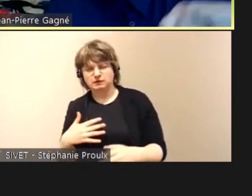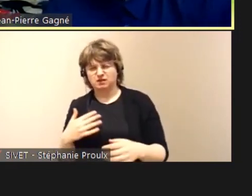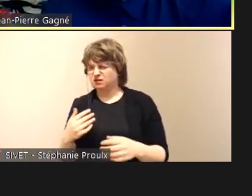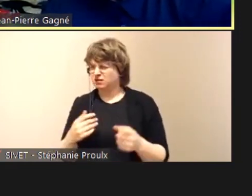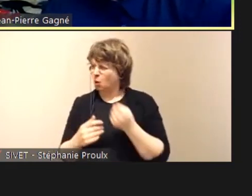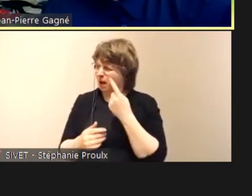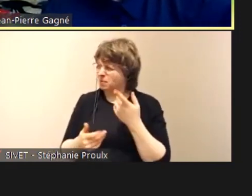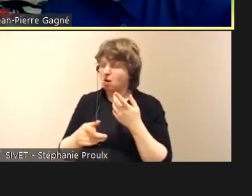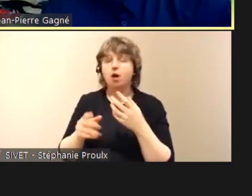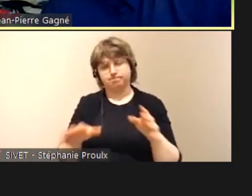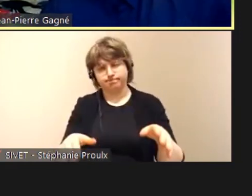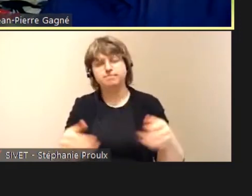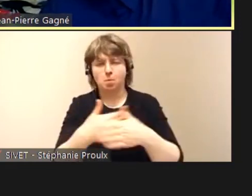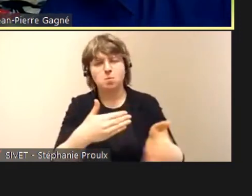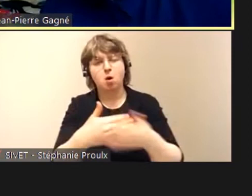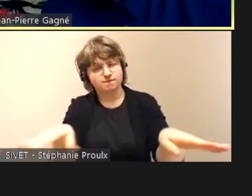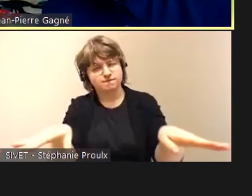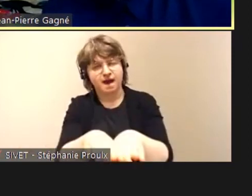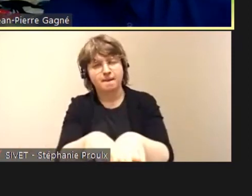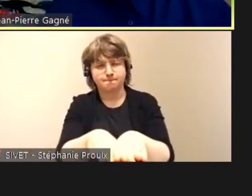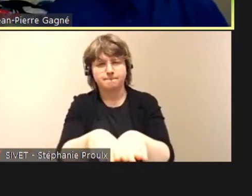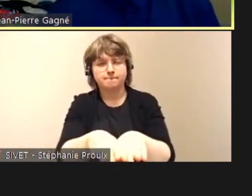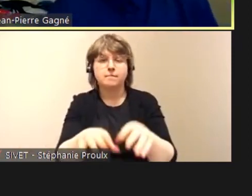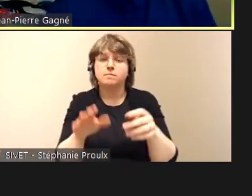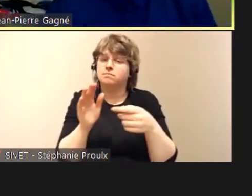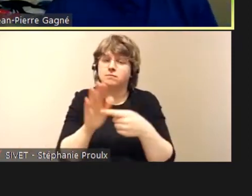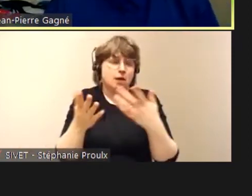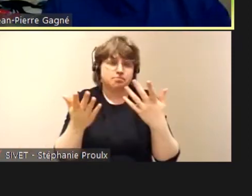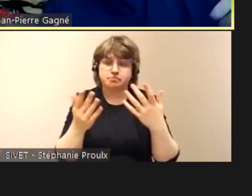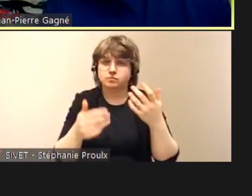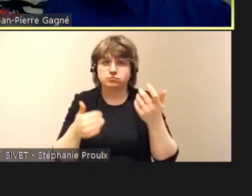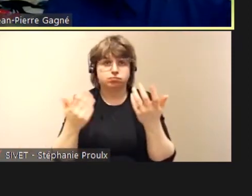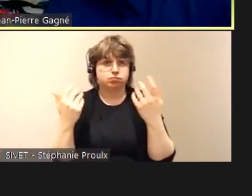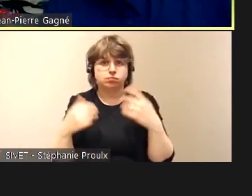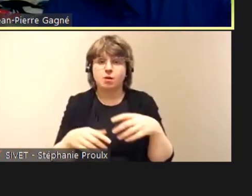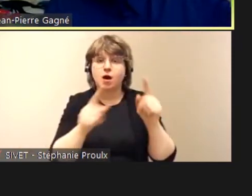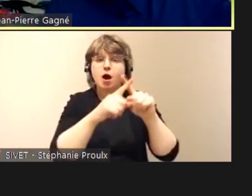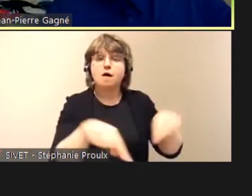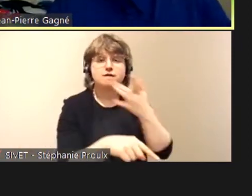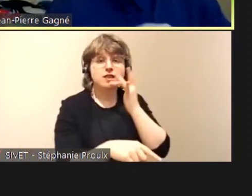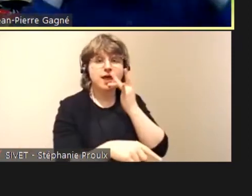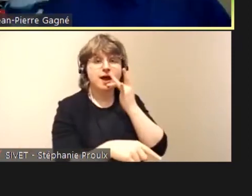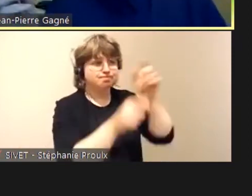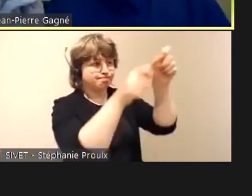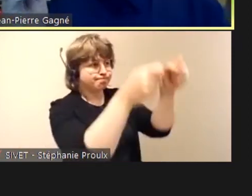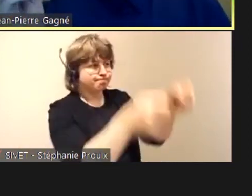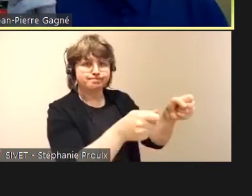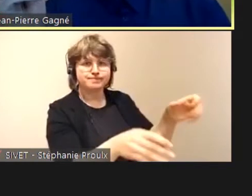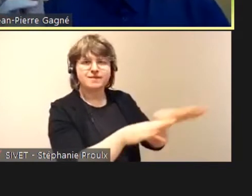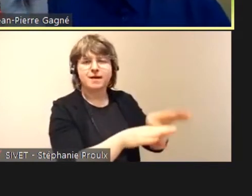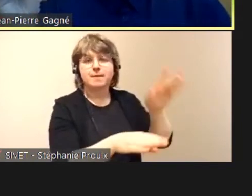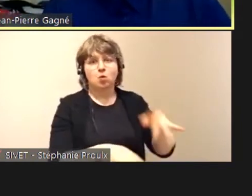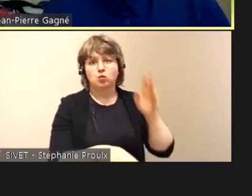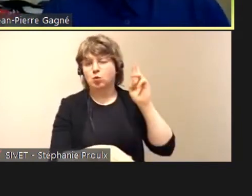porte pour qu'il y ait moins de bruit dans la chambre. Ça peut vouloir dire d'aller fermer la fenêtre parce qu'il y a du bruit dehors. Essayez